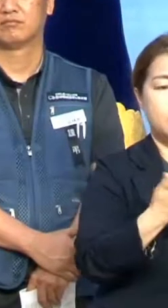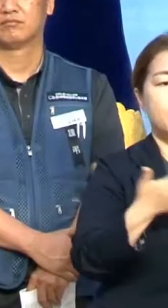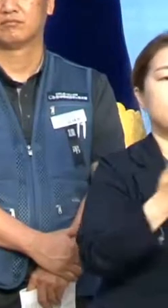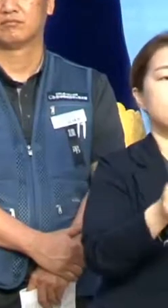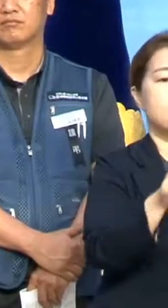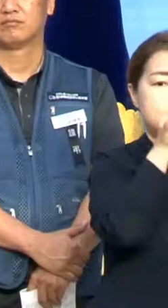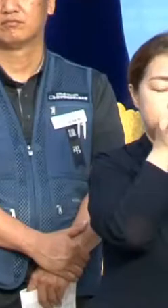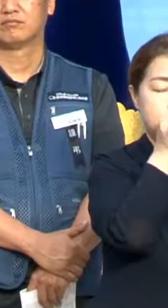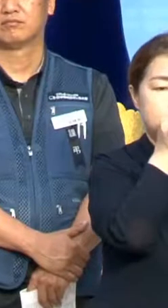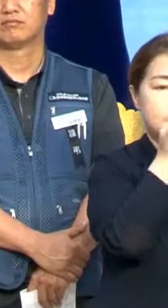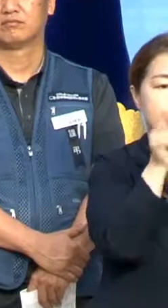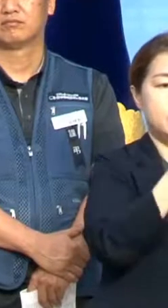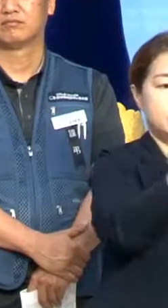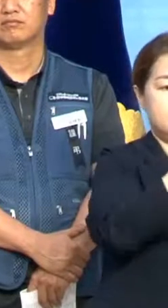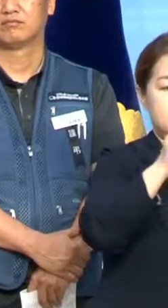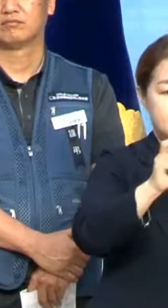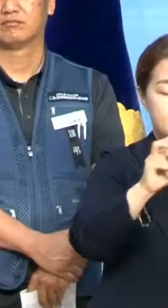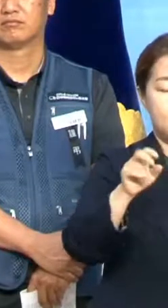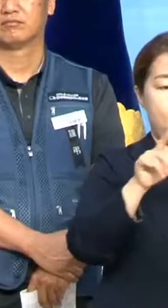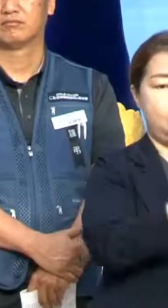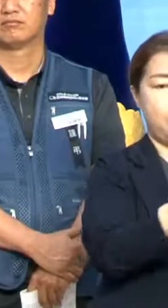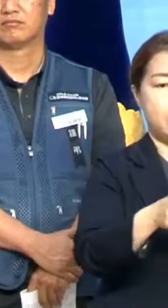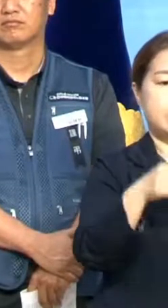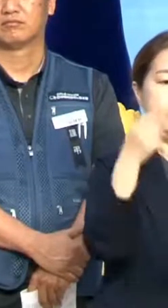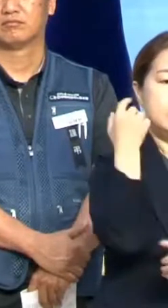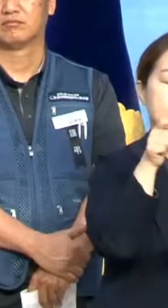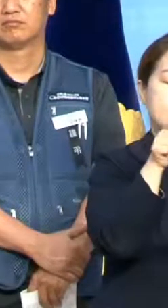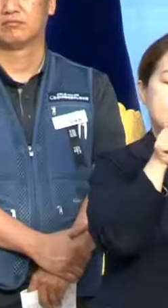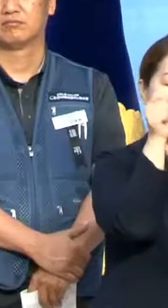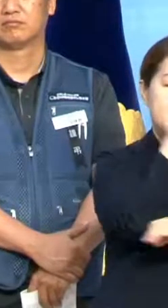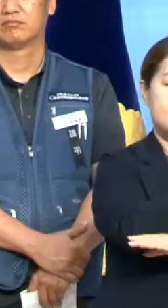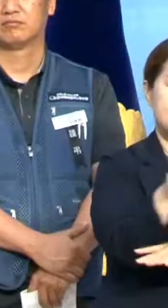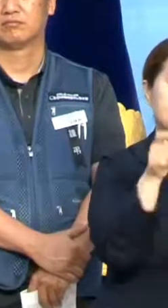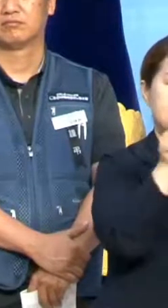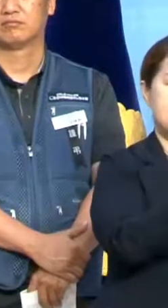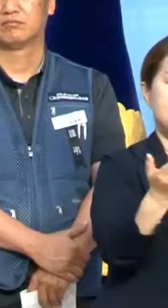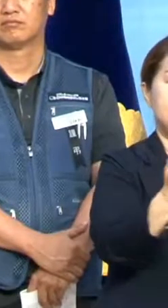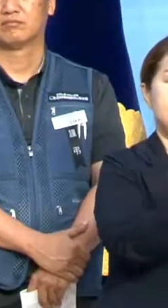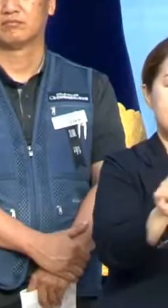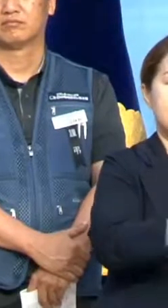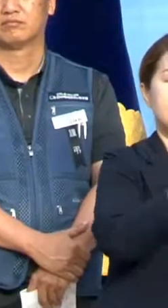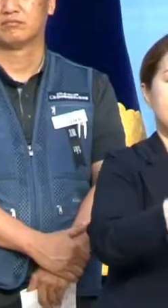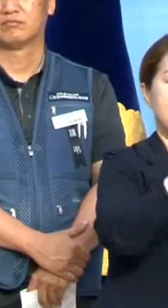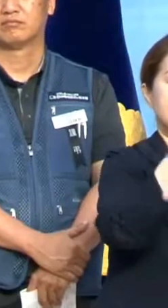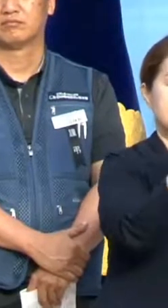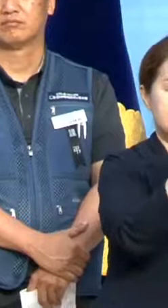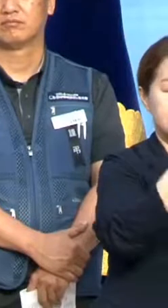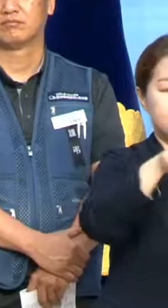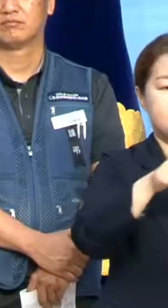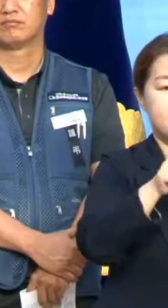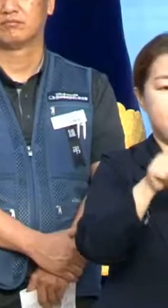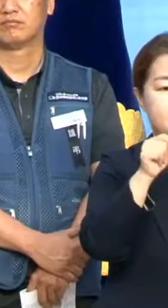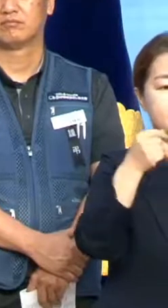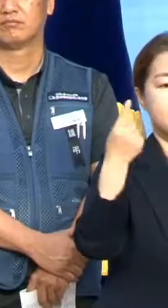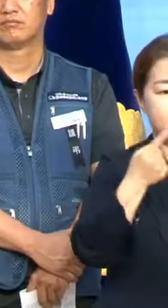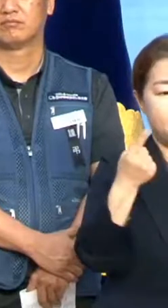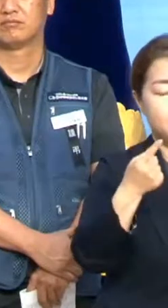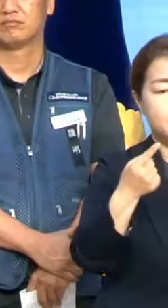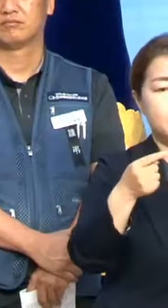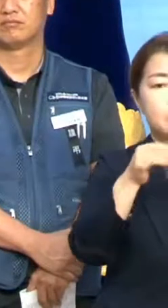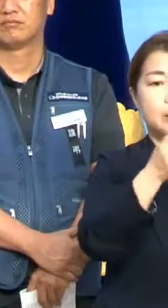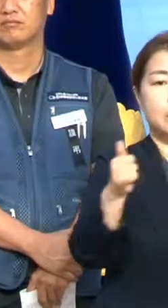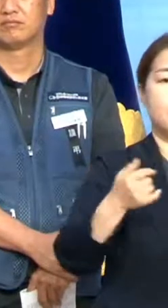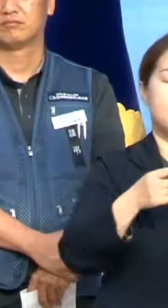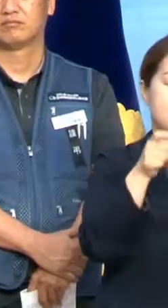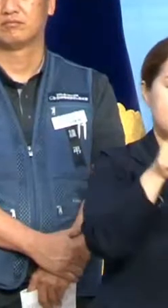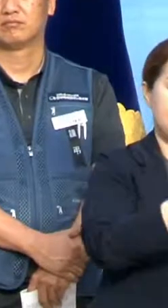있습니다 2020 년 5월 기준 등 목동 사자 만 8792 명중 11,340 8명이 적용